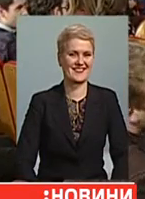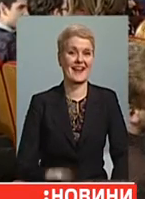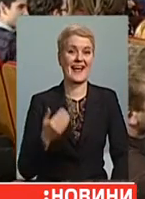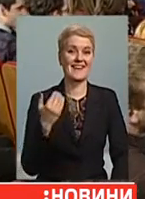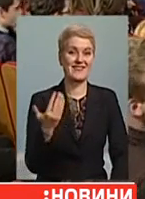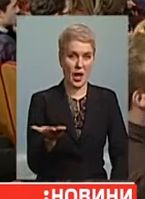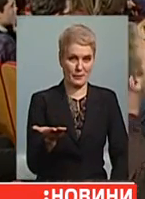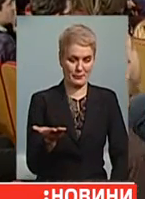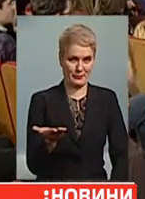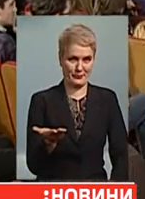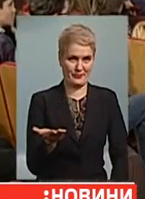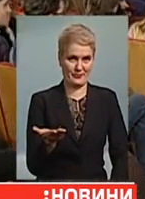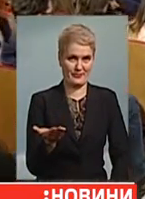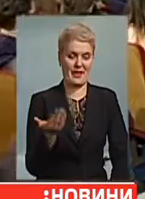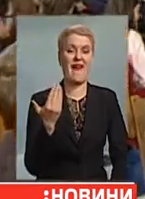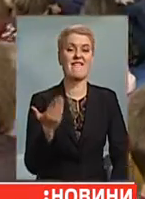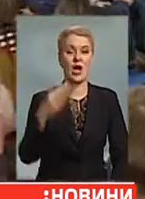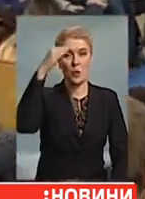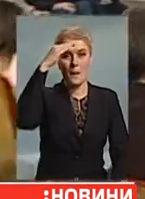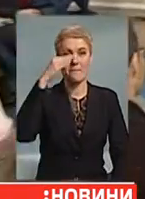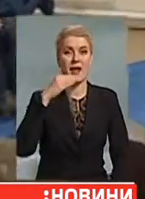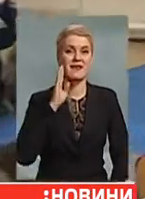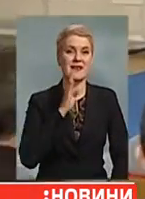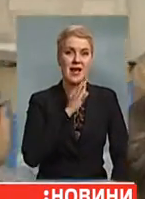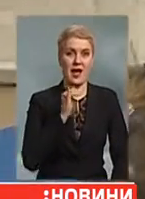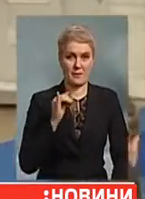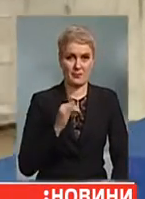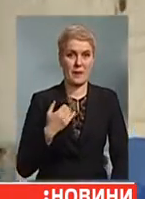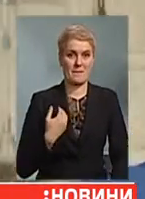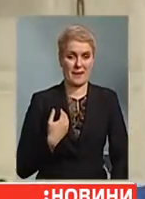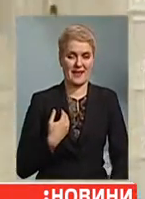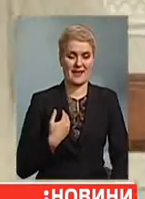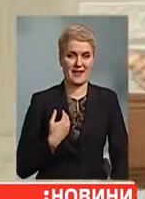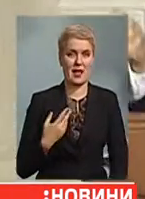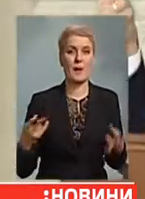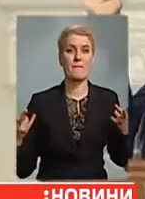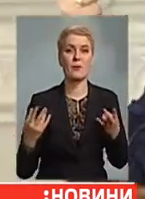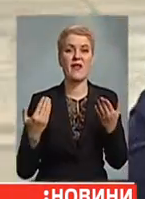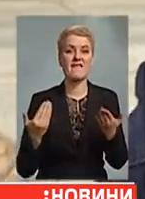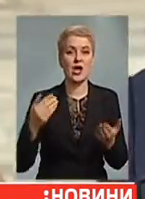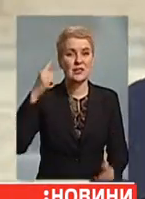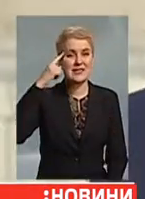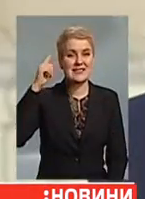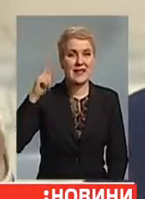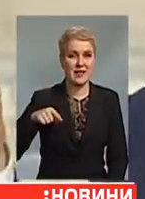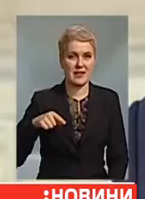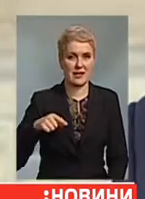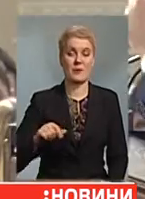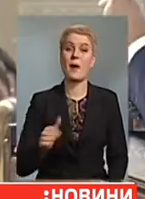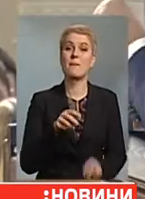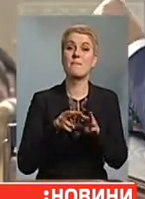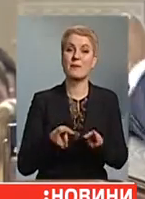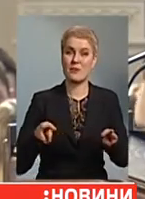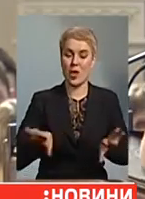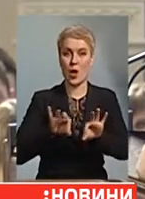Вам, вашим батькам і мені потрібні ваші знання. Прем'єр також розказав,